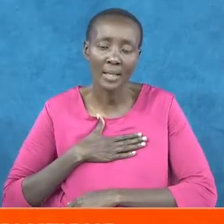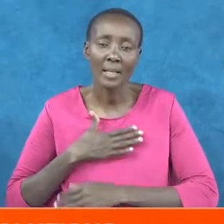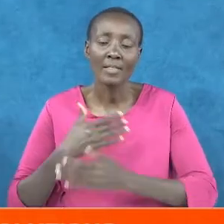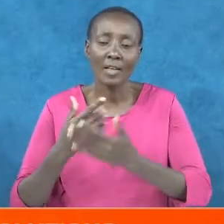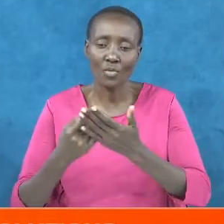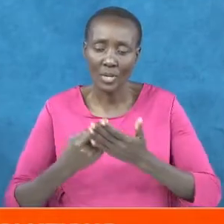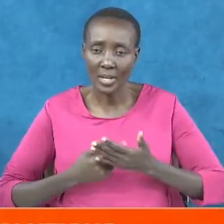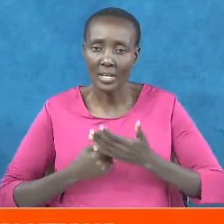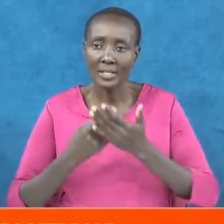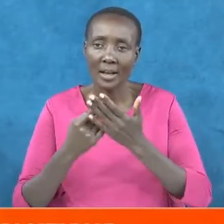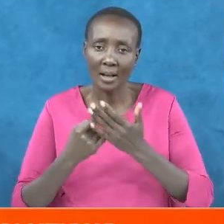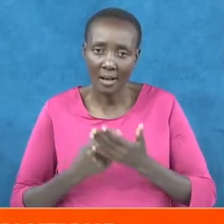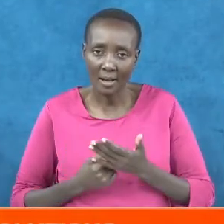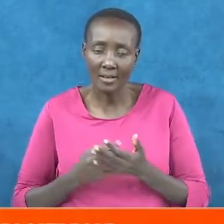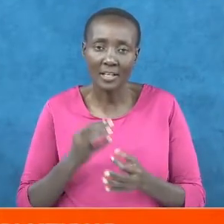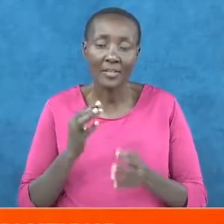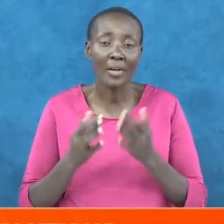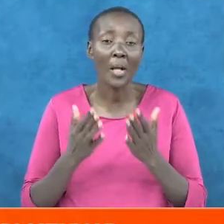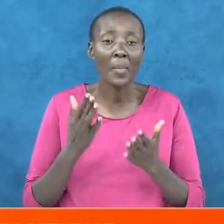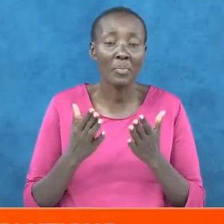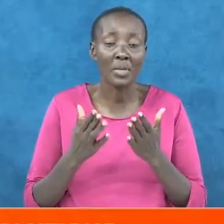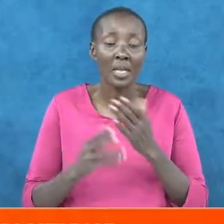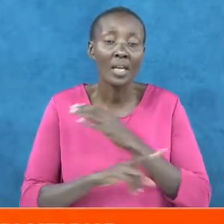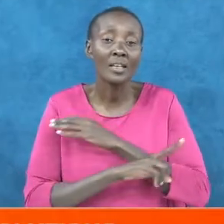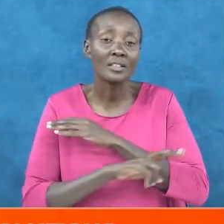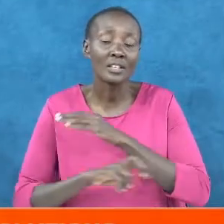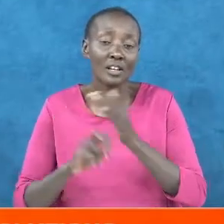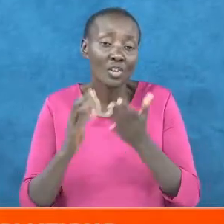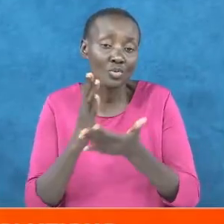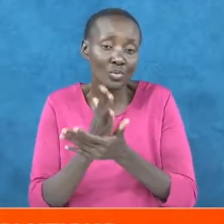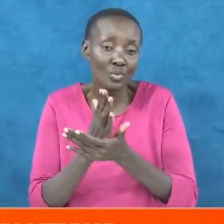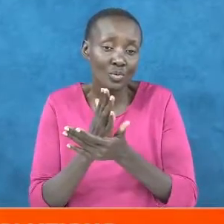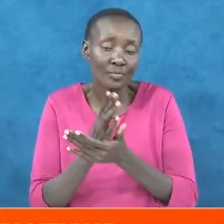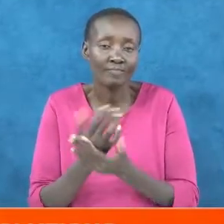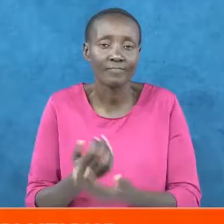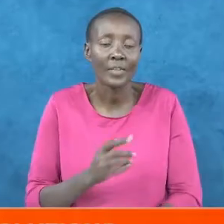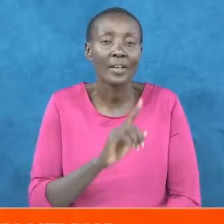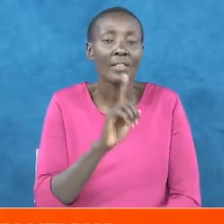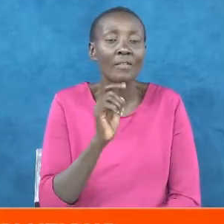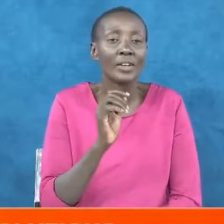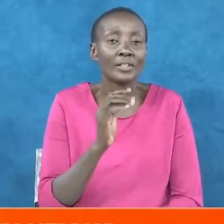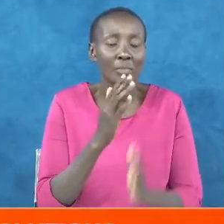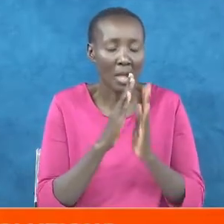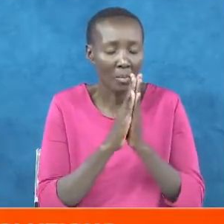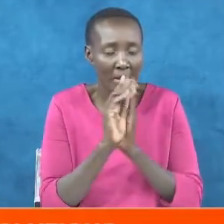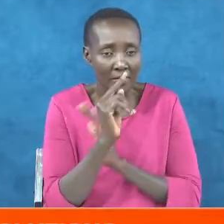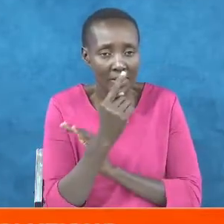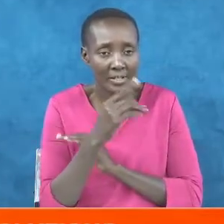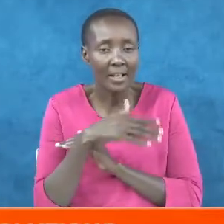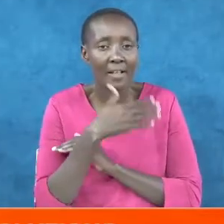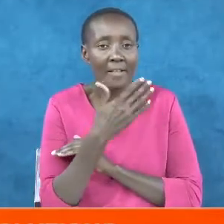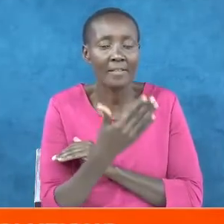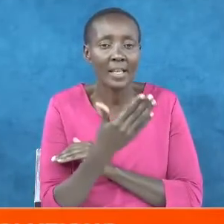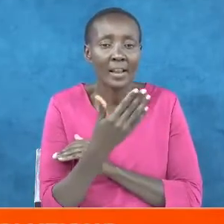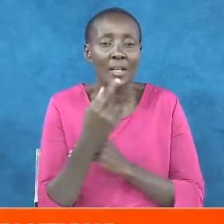tumuongeleshe, tumuone kama alichukua ama kuchukua. First thing naomba kwanza, then naenda na